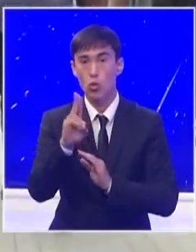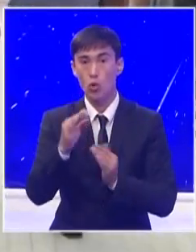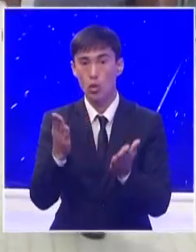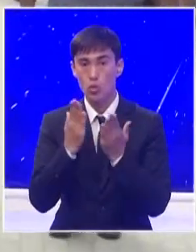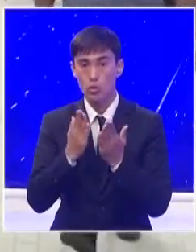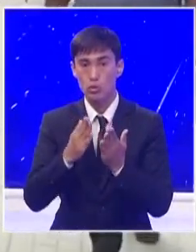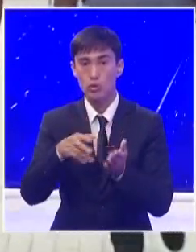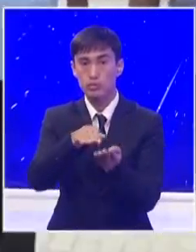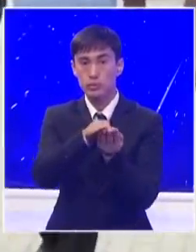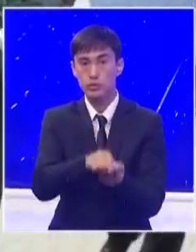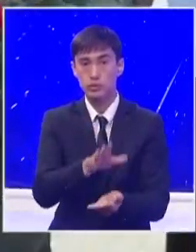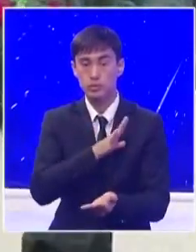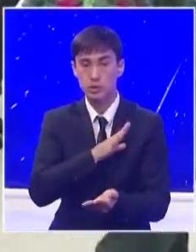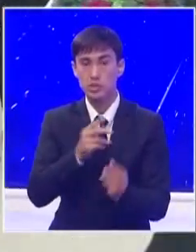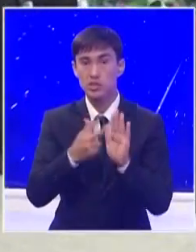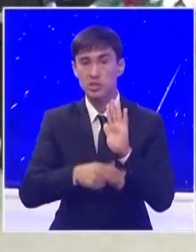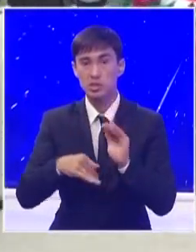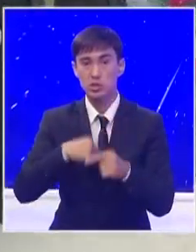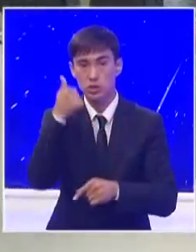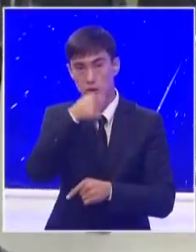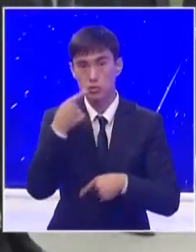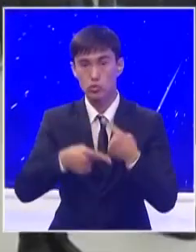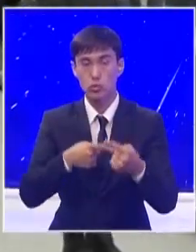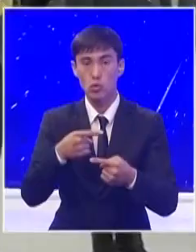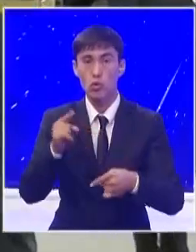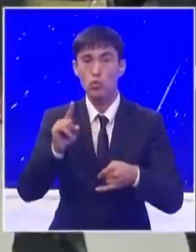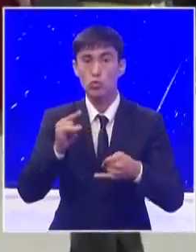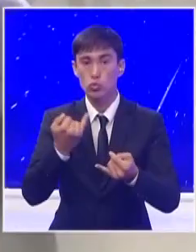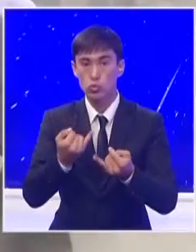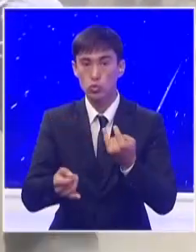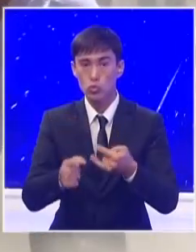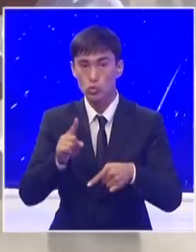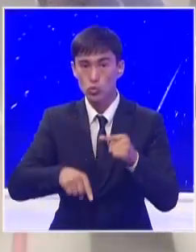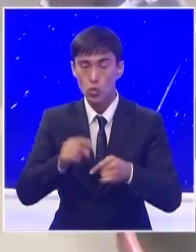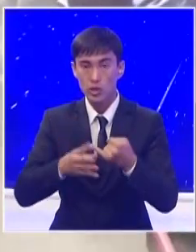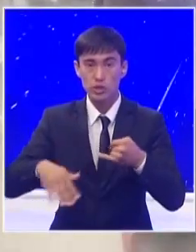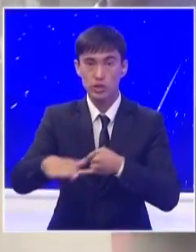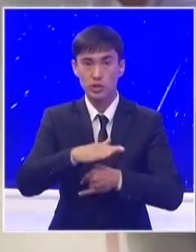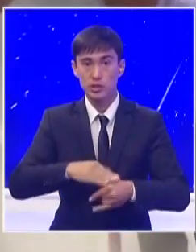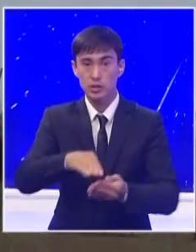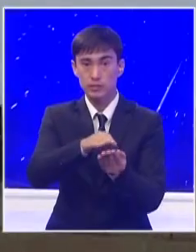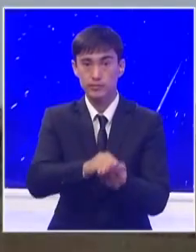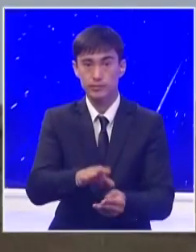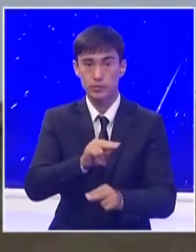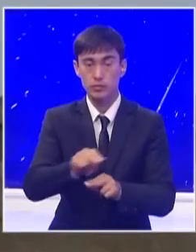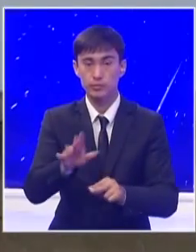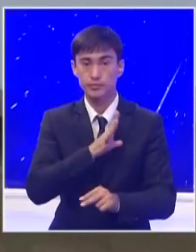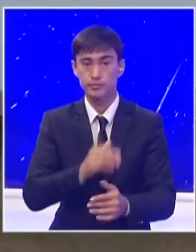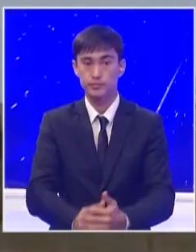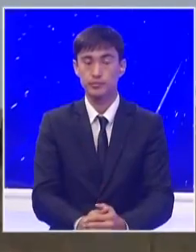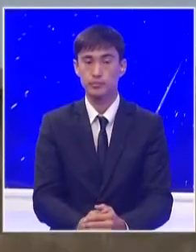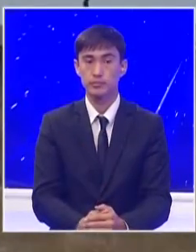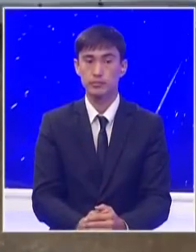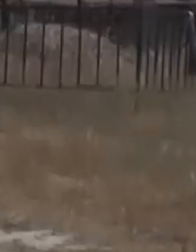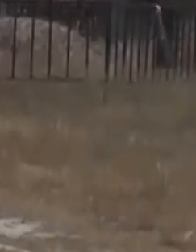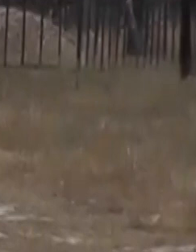қойнына тапсырылды. 80 жылдан соң туған жерінен топырақ бұйырған сарбаздың рухы да жай тапқан болар. Жазира Исаева, Бахтияр Айталы,